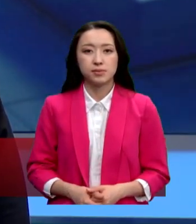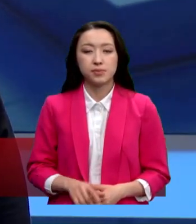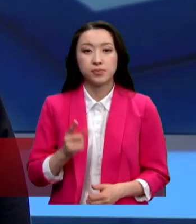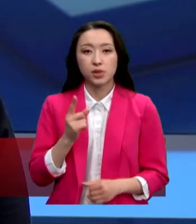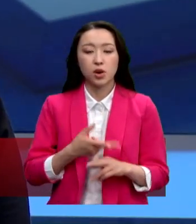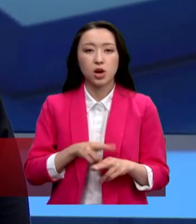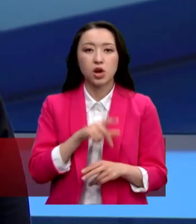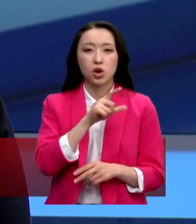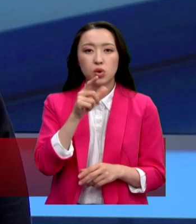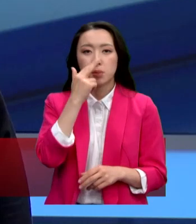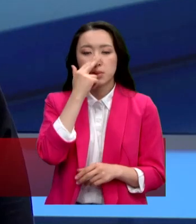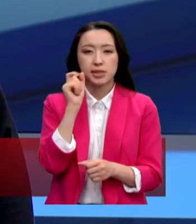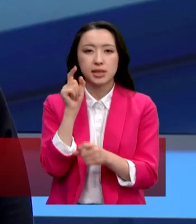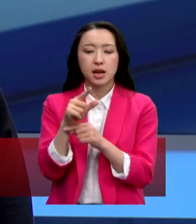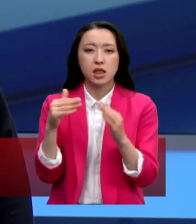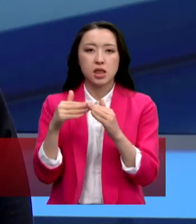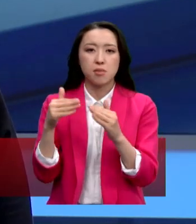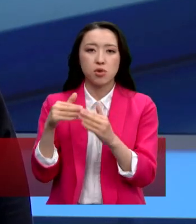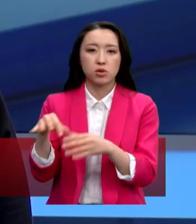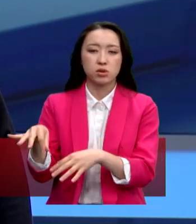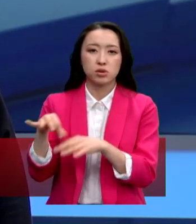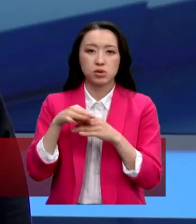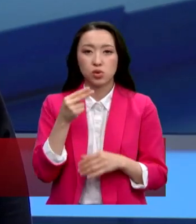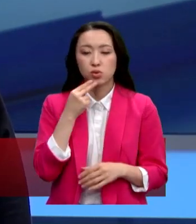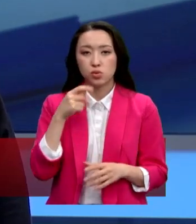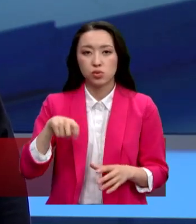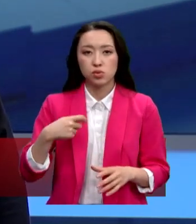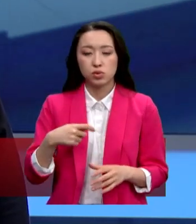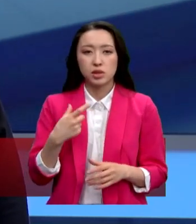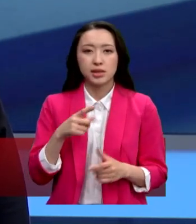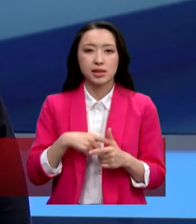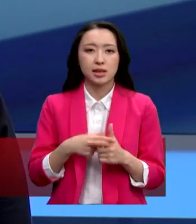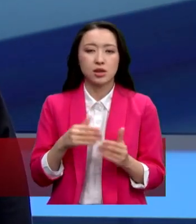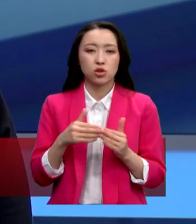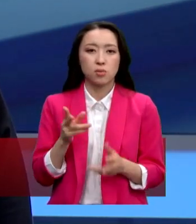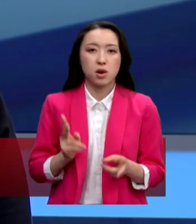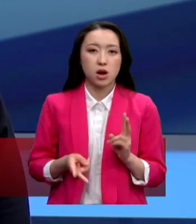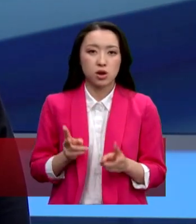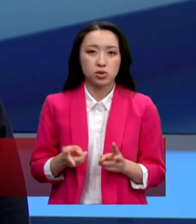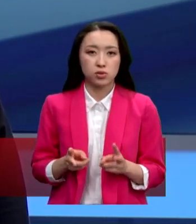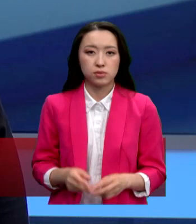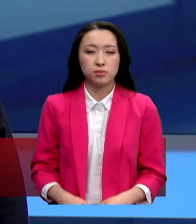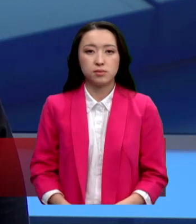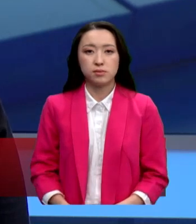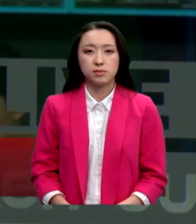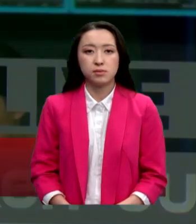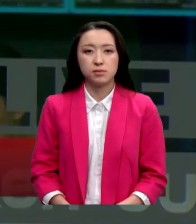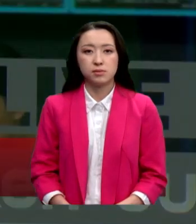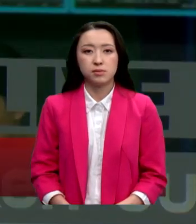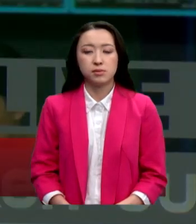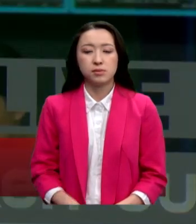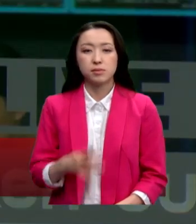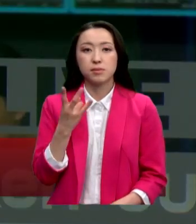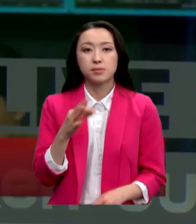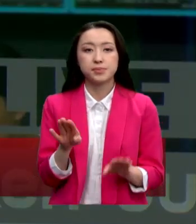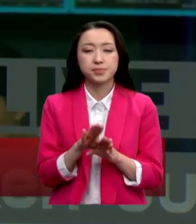люди привыкли заказывать домой, а люди привыкли кушать, уже что-то делать дома. Вероника, я вот сейчас вас перебью. Тем не менее,